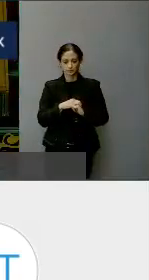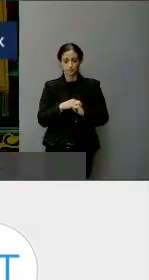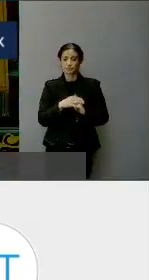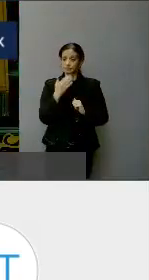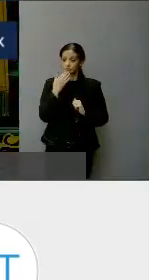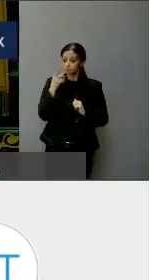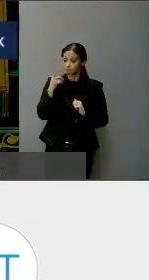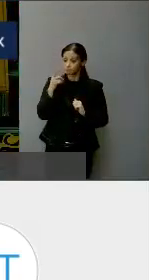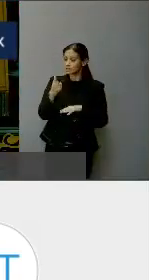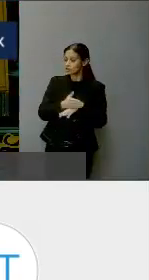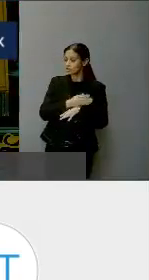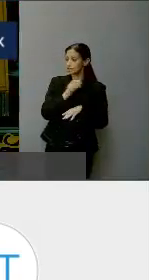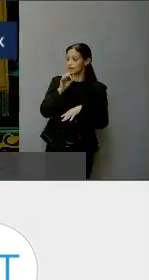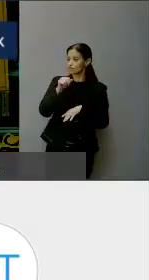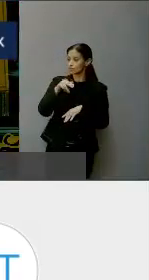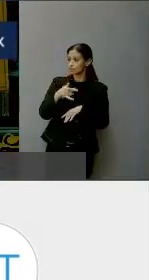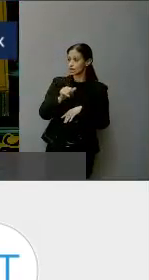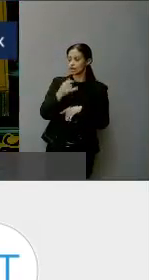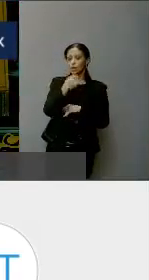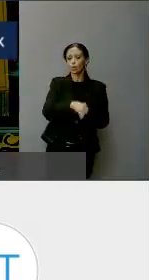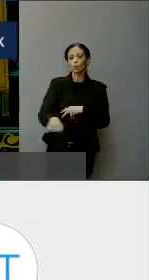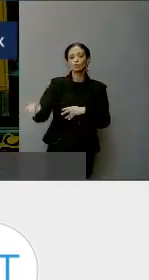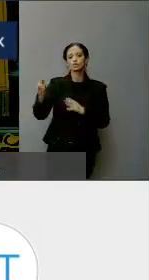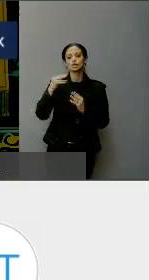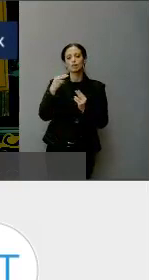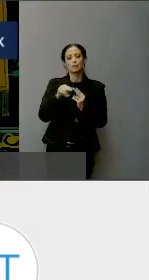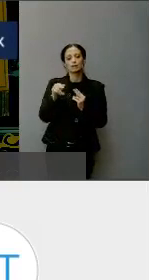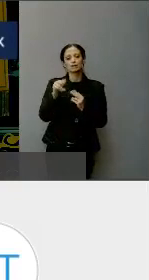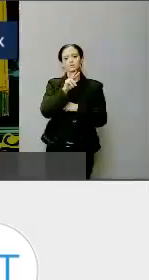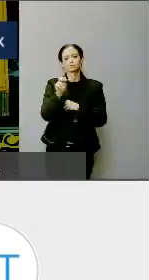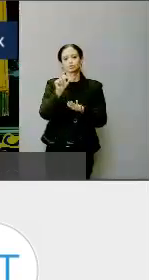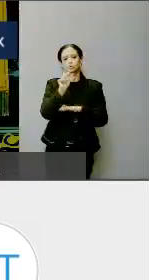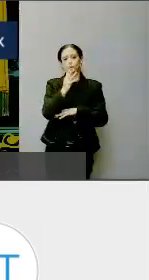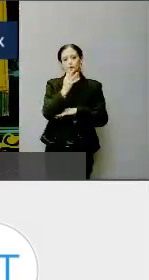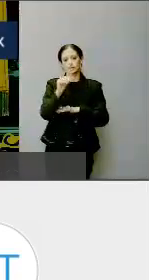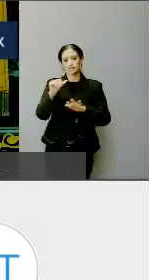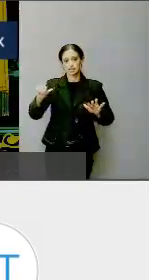grazie a lei consigliera fontana l'ultimo emendamento 246